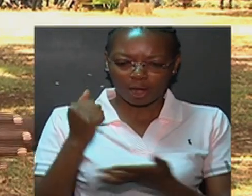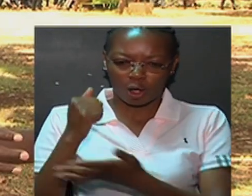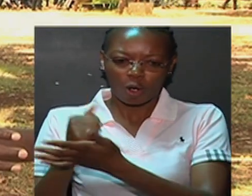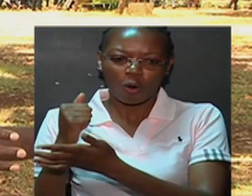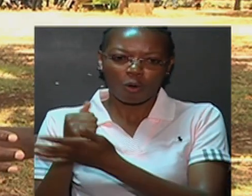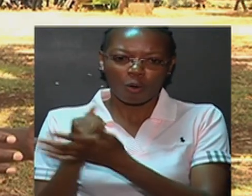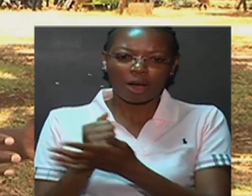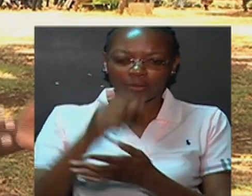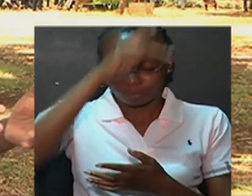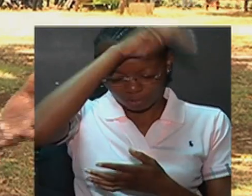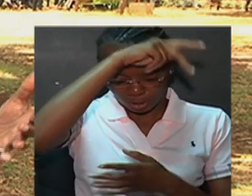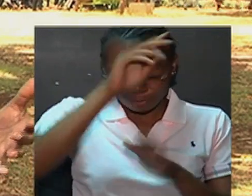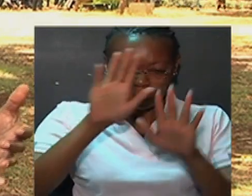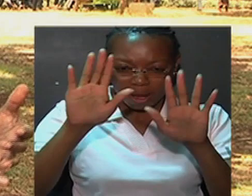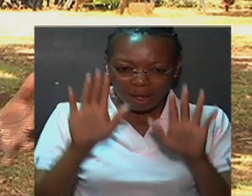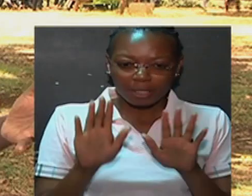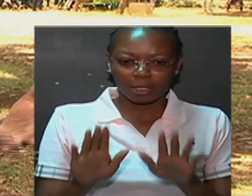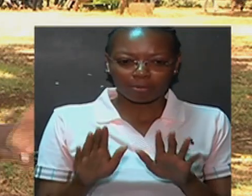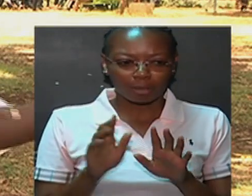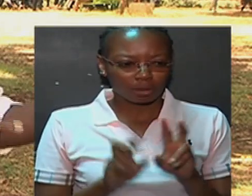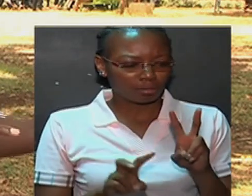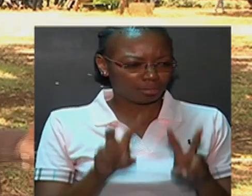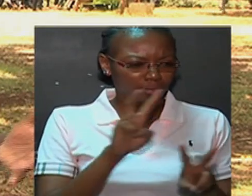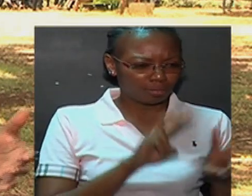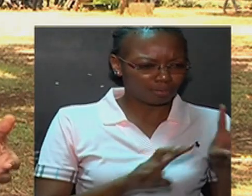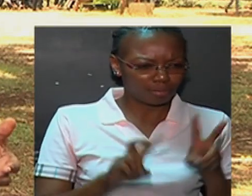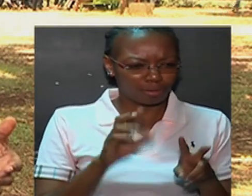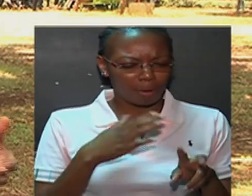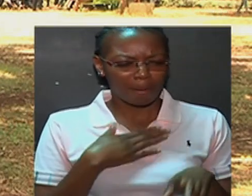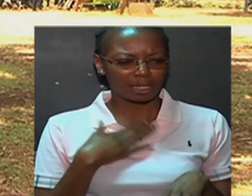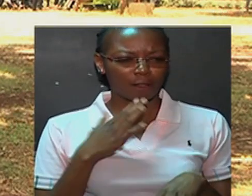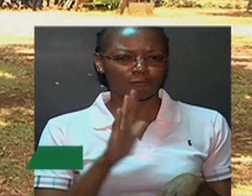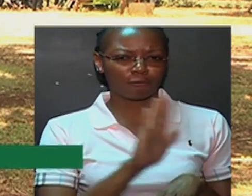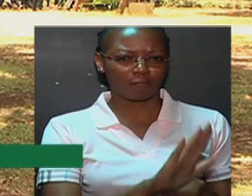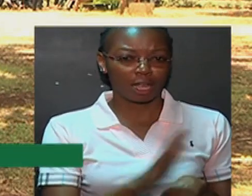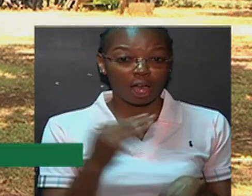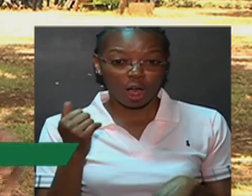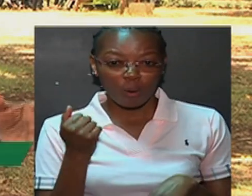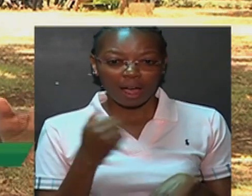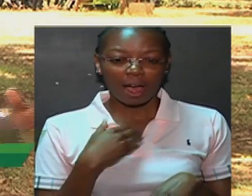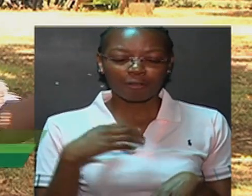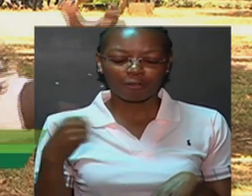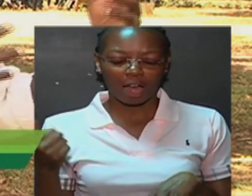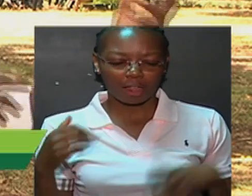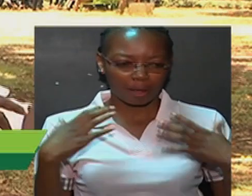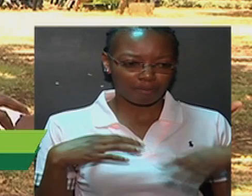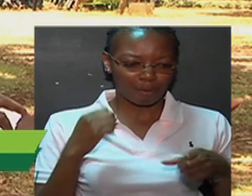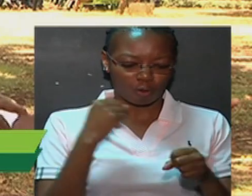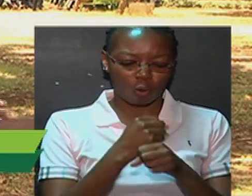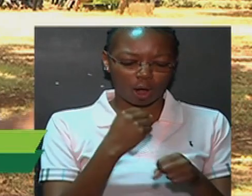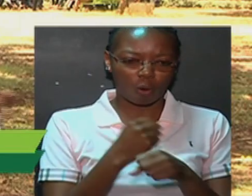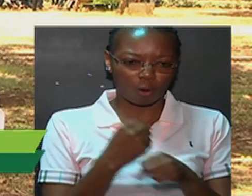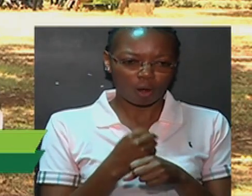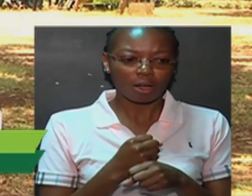mpaka dakika ya mwisho. Kwa sababu nikiandika watu huko nje na mimi pia nimeajiriwa hapa, sasa nitapoteza huko